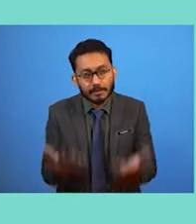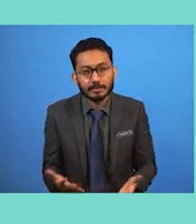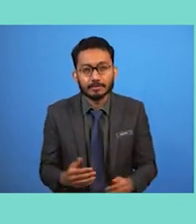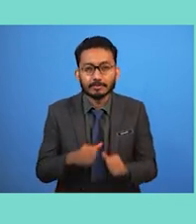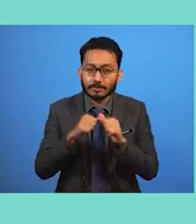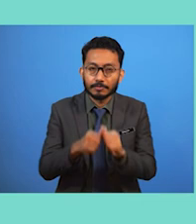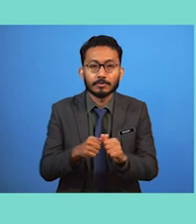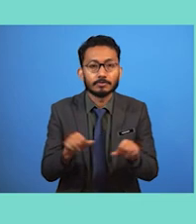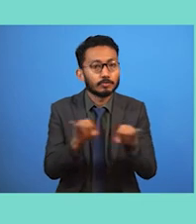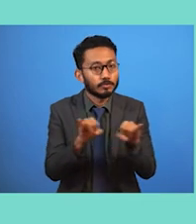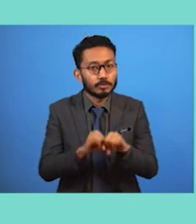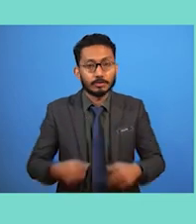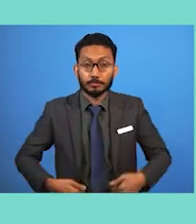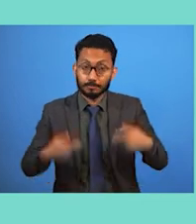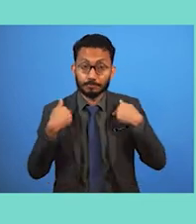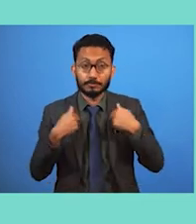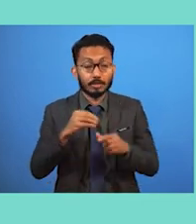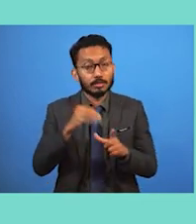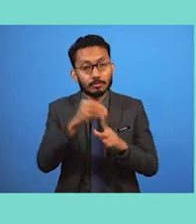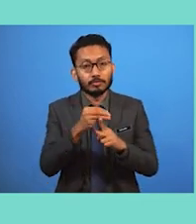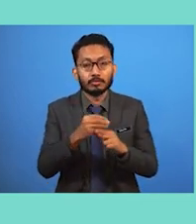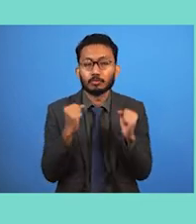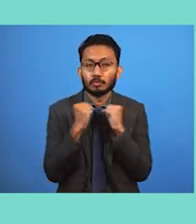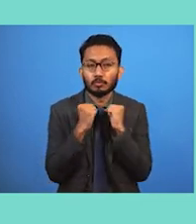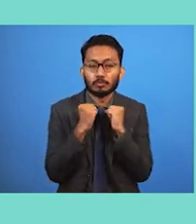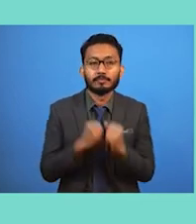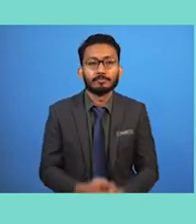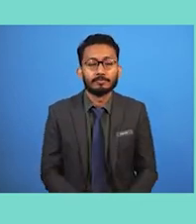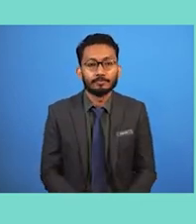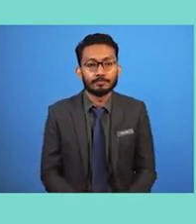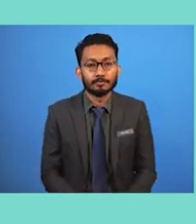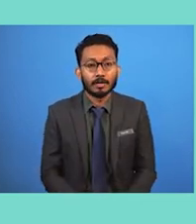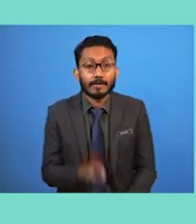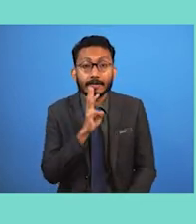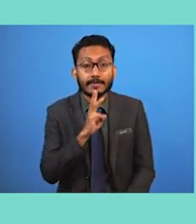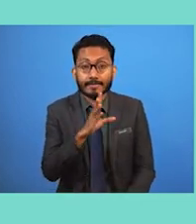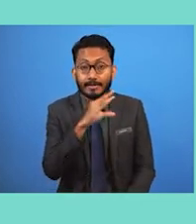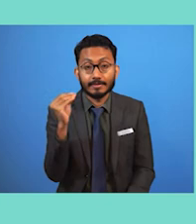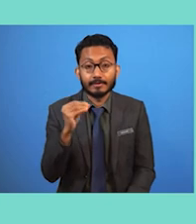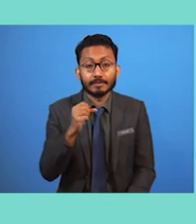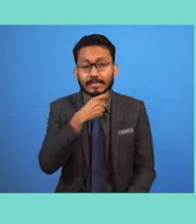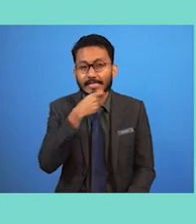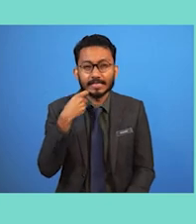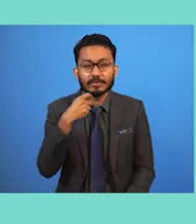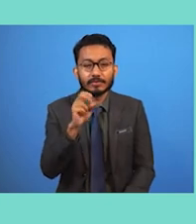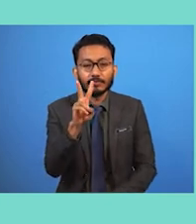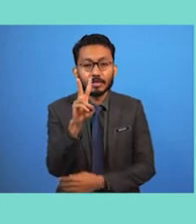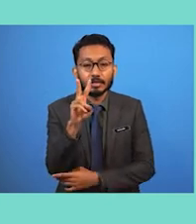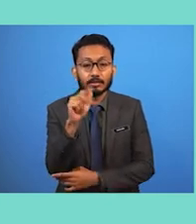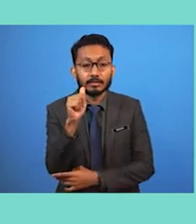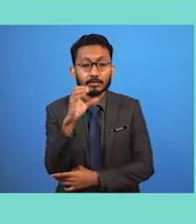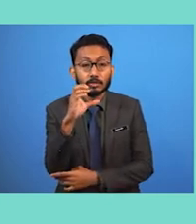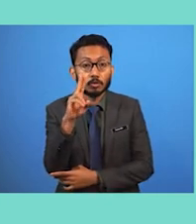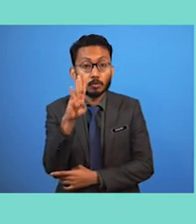jenis hidup atau beku dan isian termasuk air, kering, di vacuum atau tanpa vacuum.